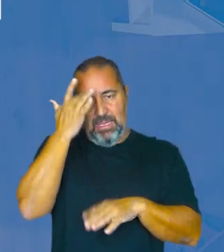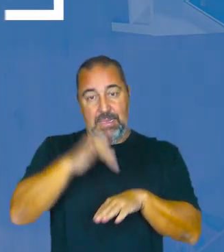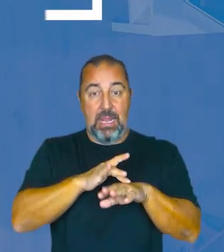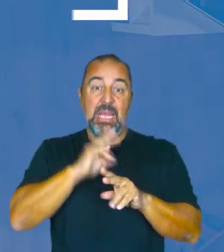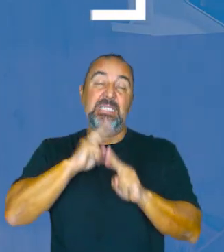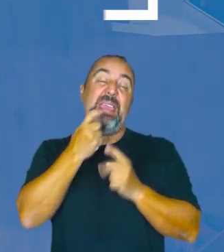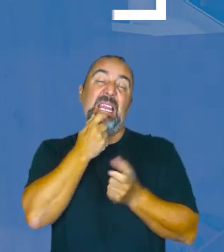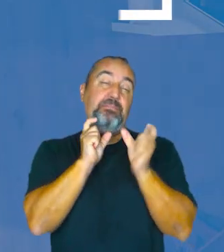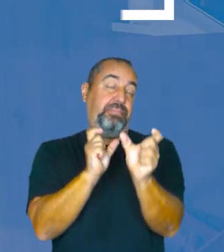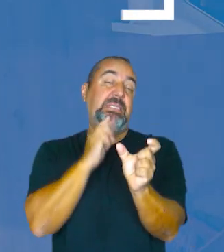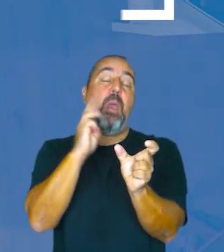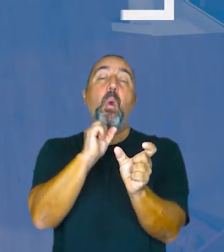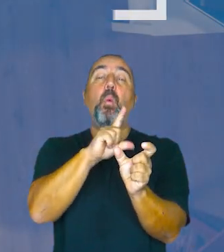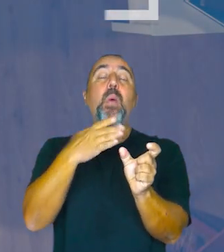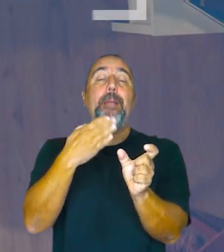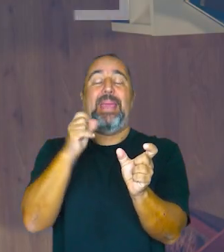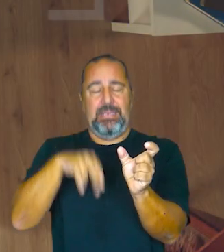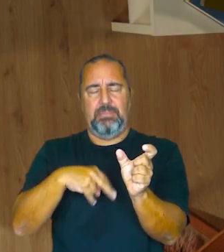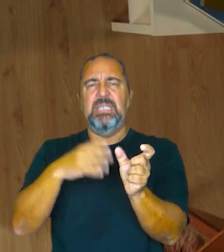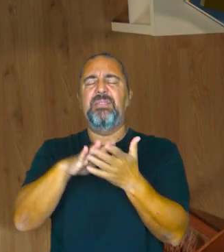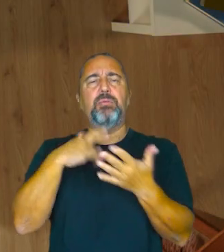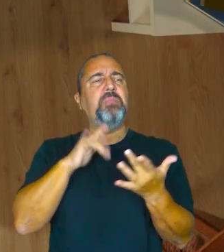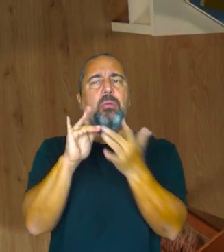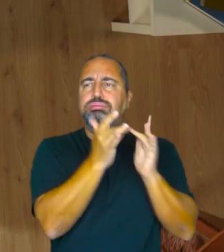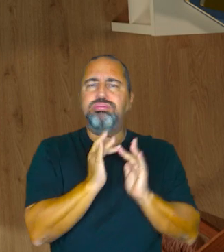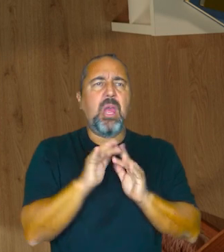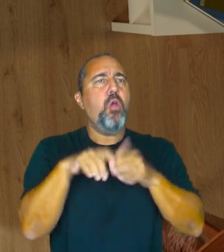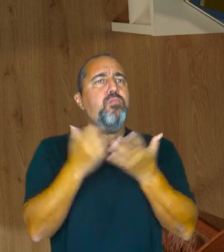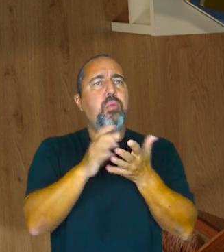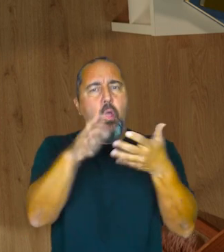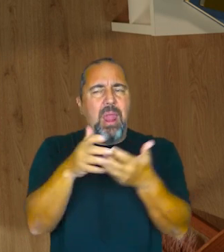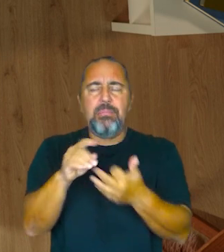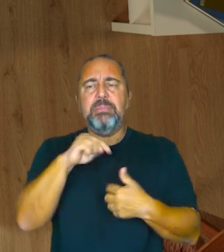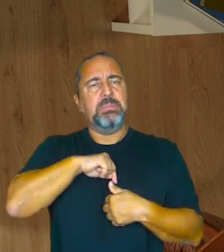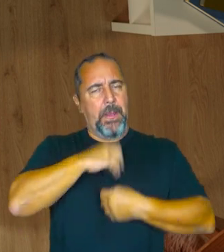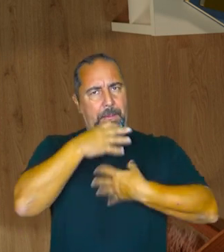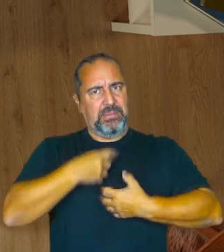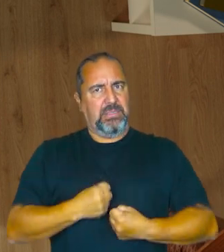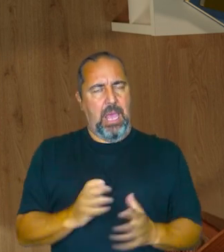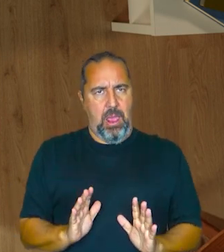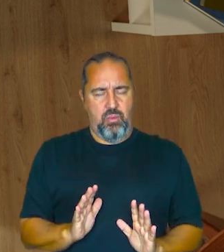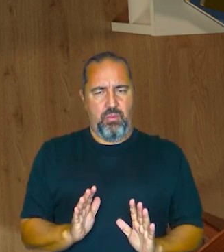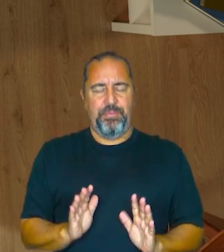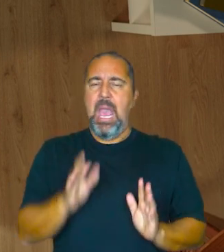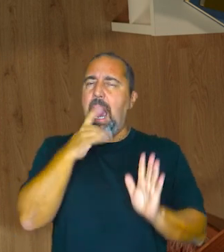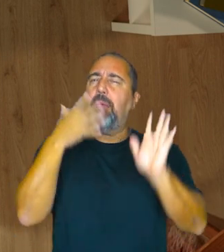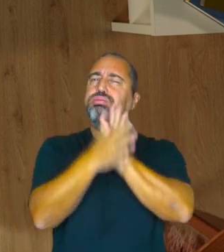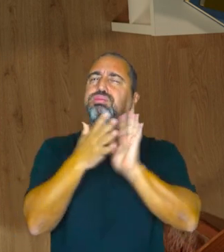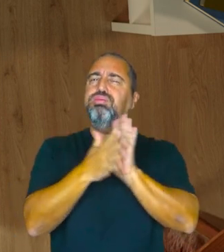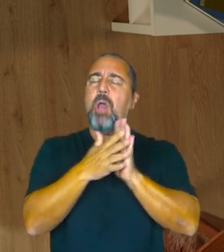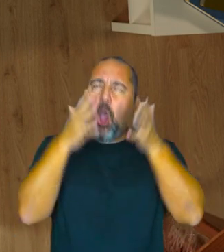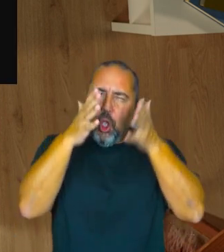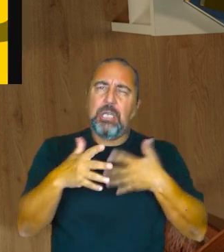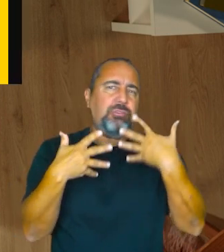da, nola erlazionatu eta osasuntsu egon online munduan. Hona hemen oinarrizko 10 aholku.